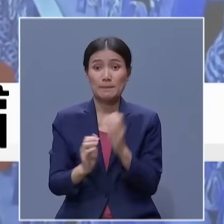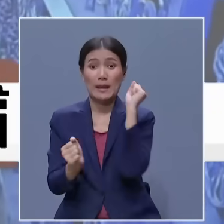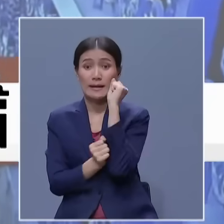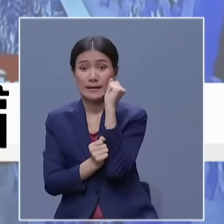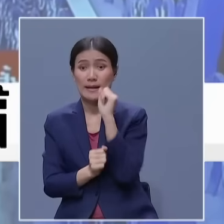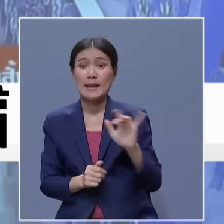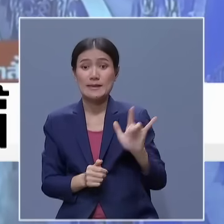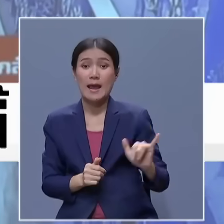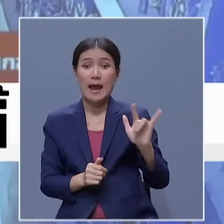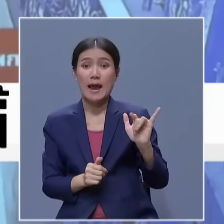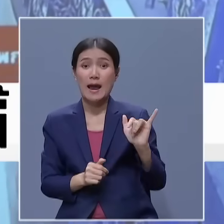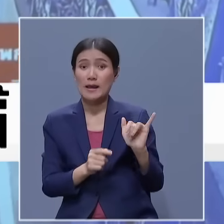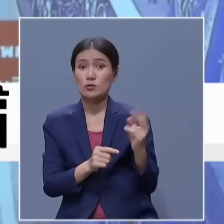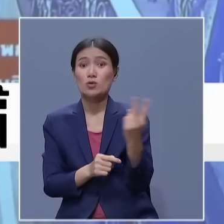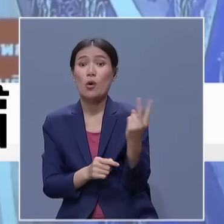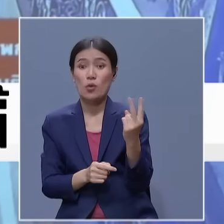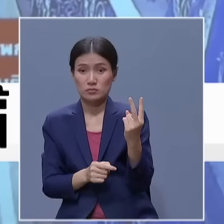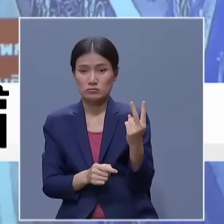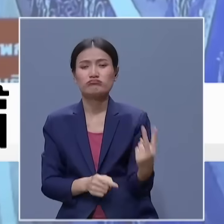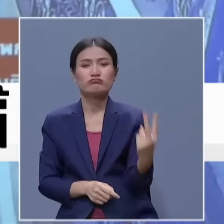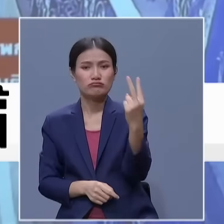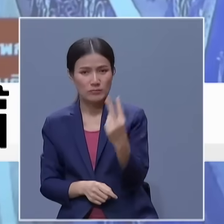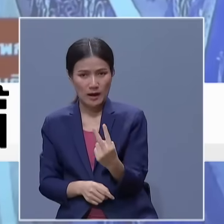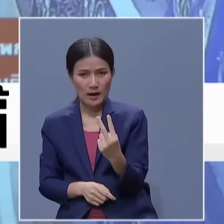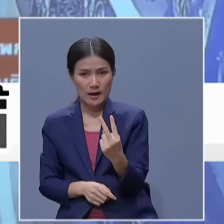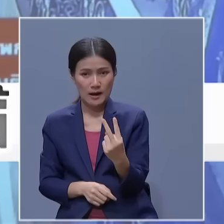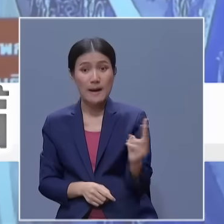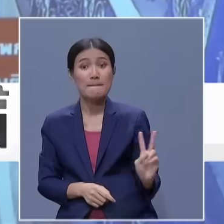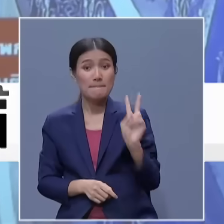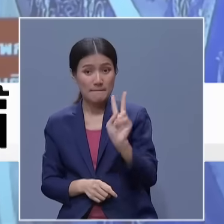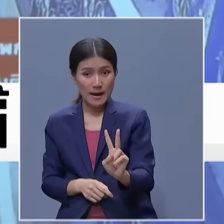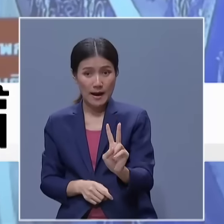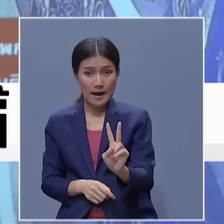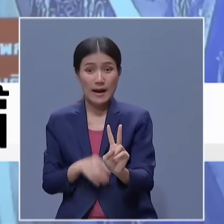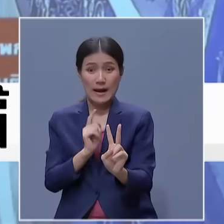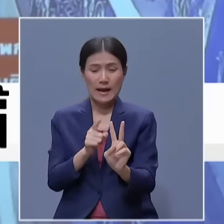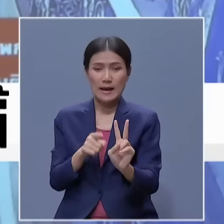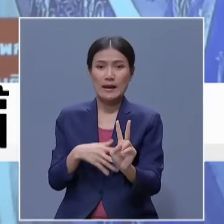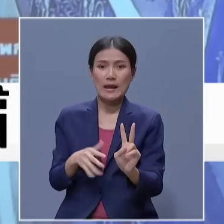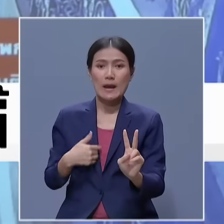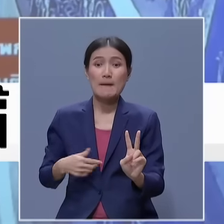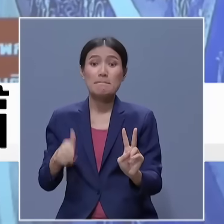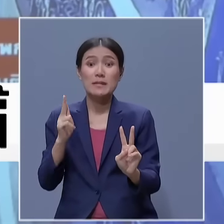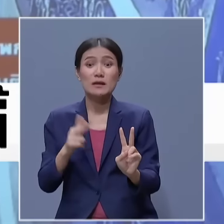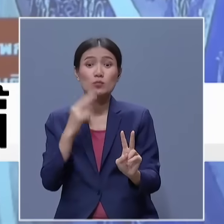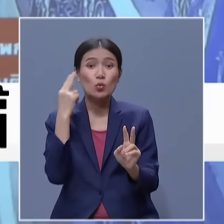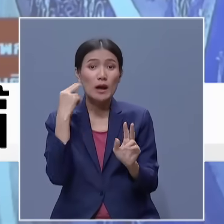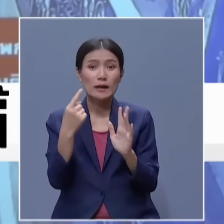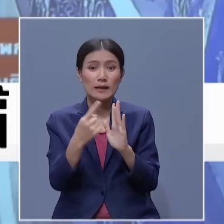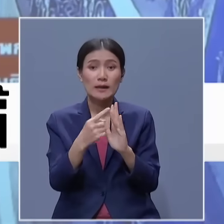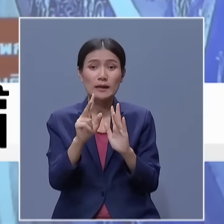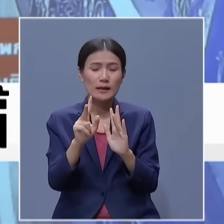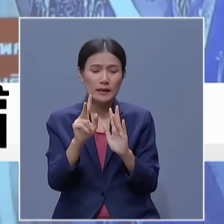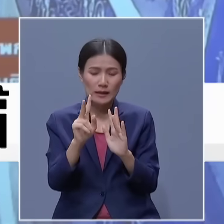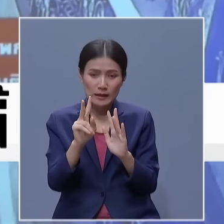กก็คือนายเด้งกับนายต๋องเดินเข้ามาในงานแล้วก็มีภาพการส่งปืนให้กับนายเด้งเข้าไปในงานด้วยโดยหลังจ